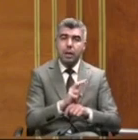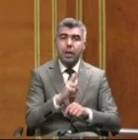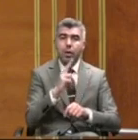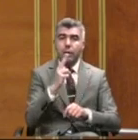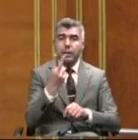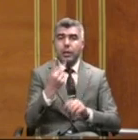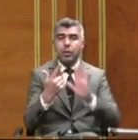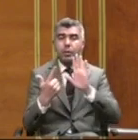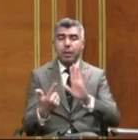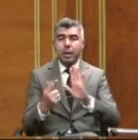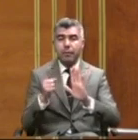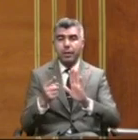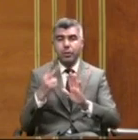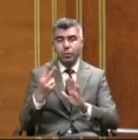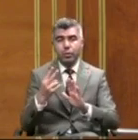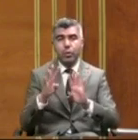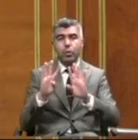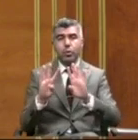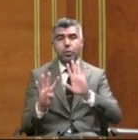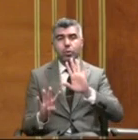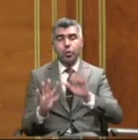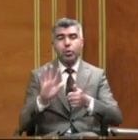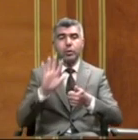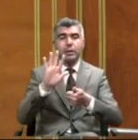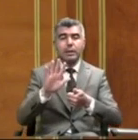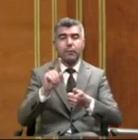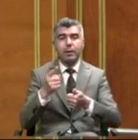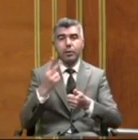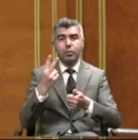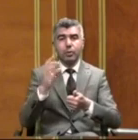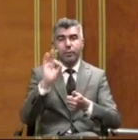الى 69.8 سنه 22